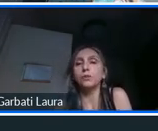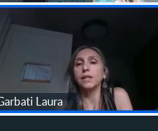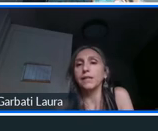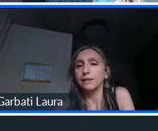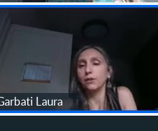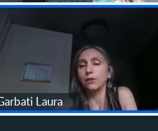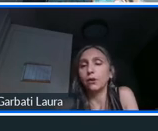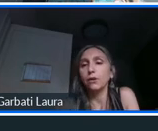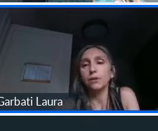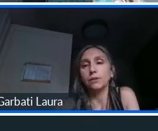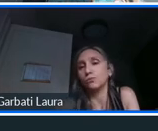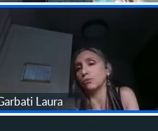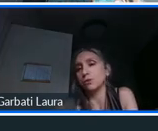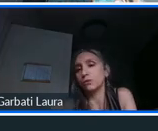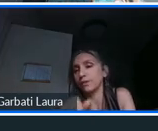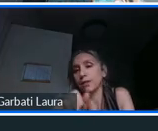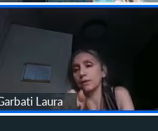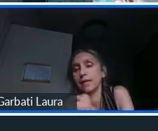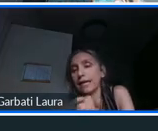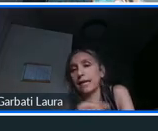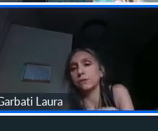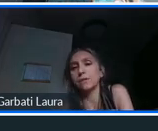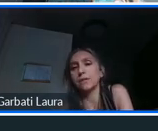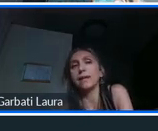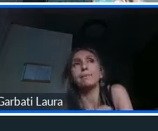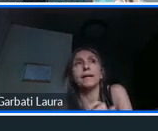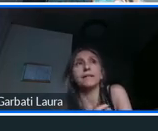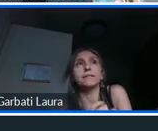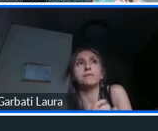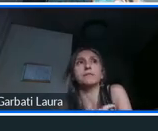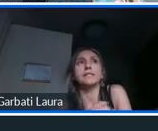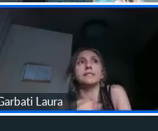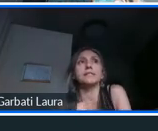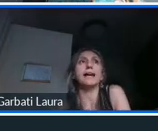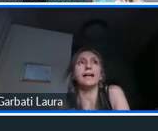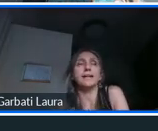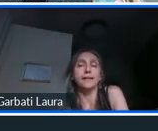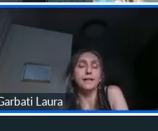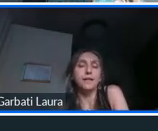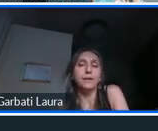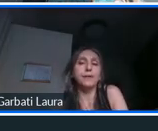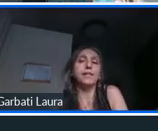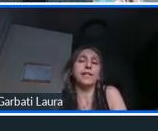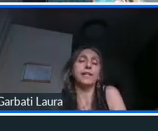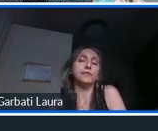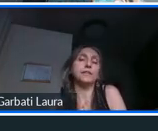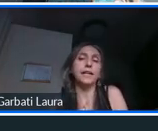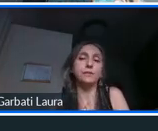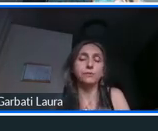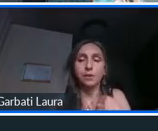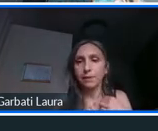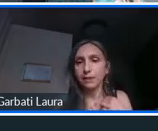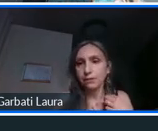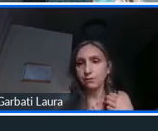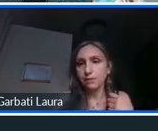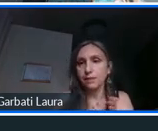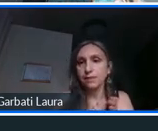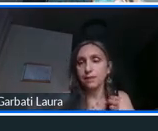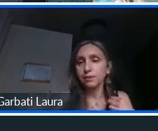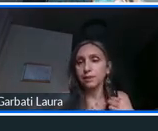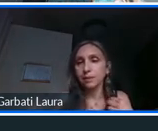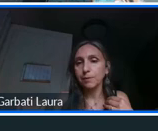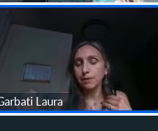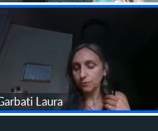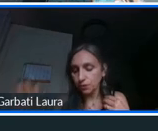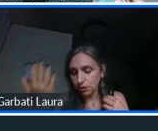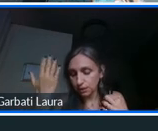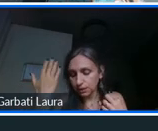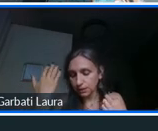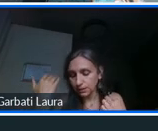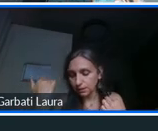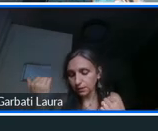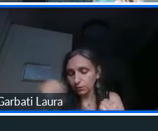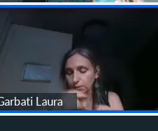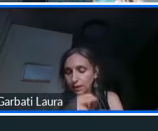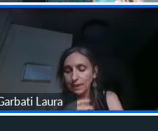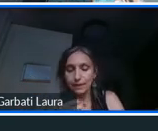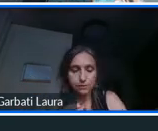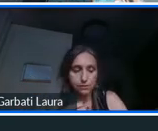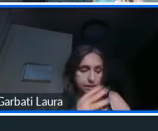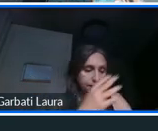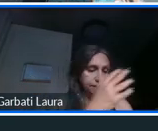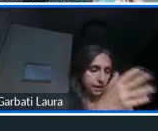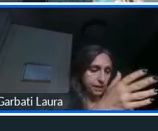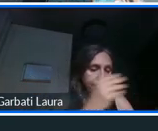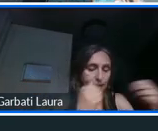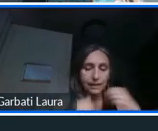il punto critico su cui si fanno le cause è la parte sostanziale. Quando è che ho estratto una parte sostanziale da un database? Forse avrete sentito